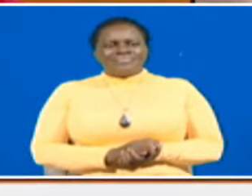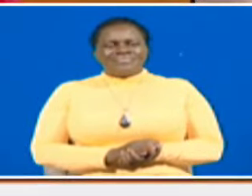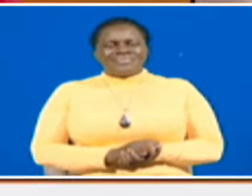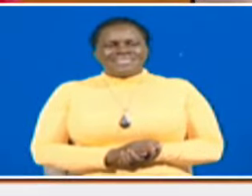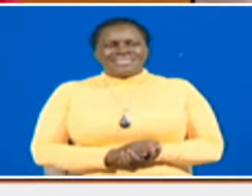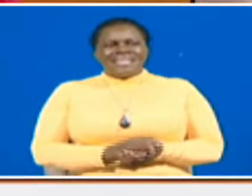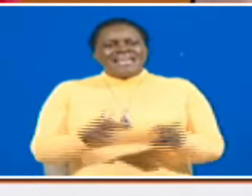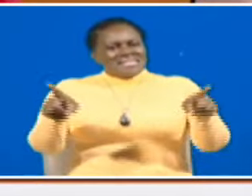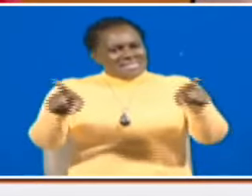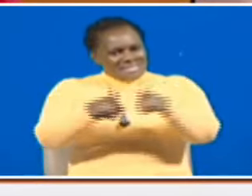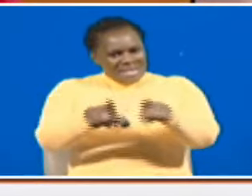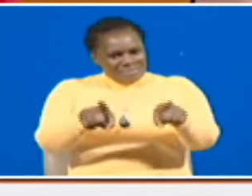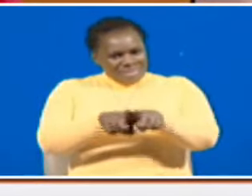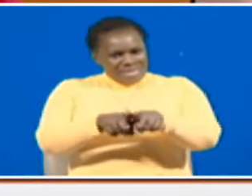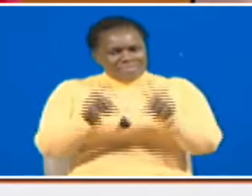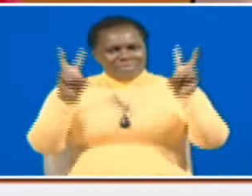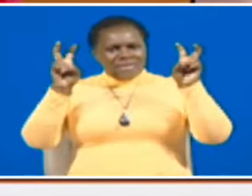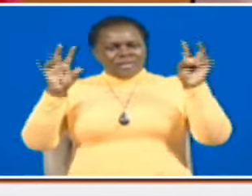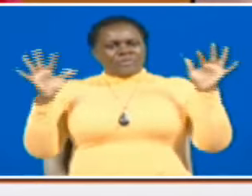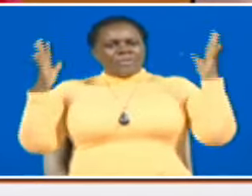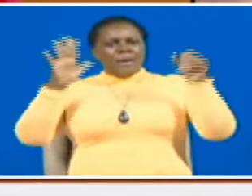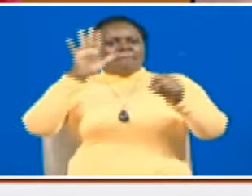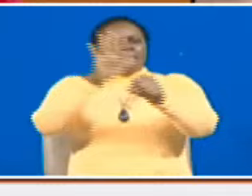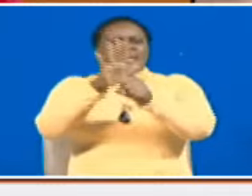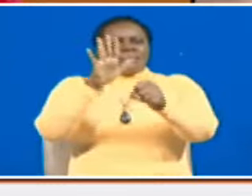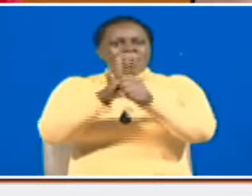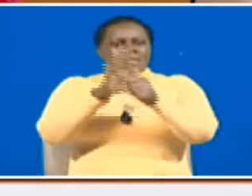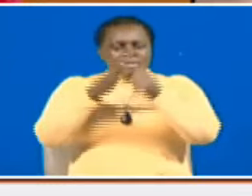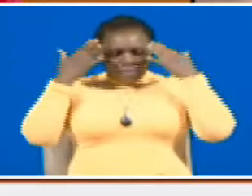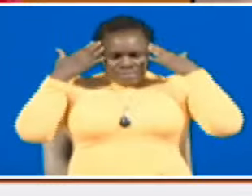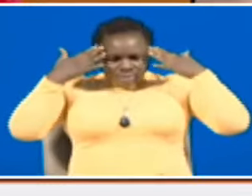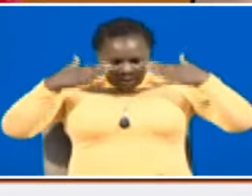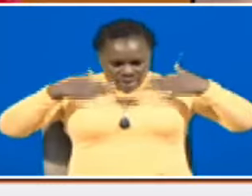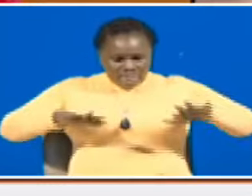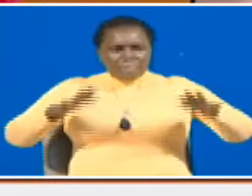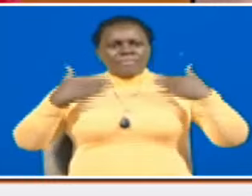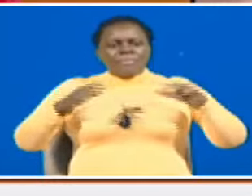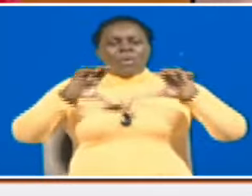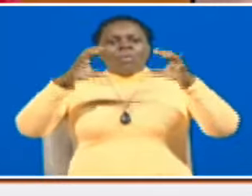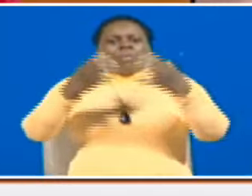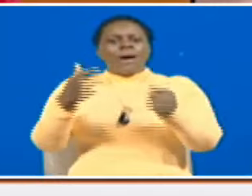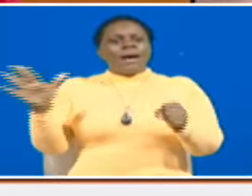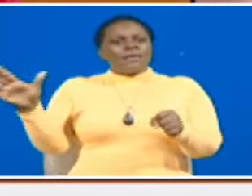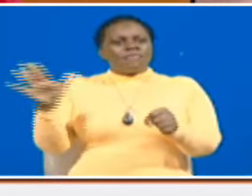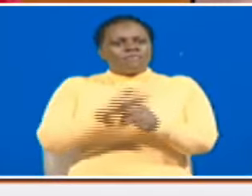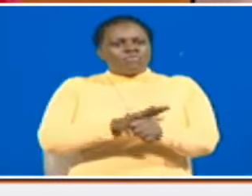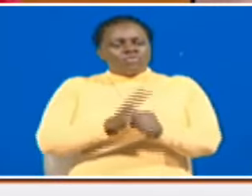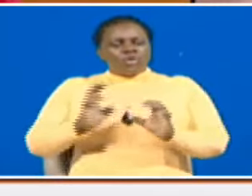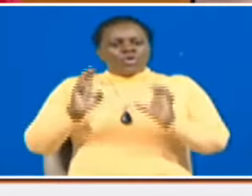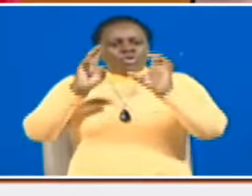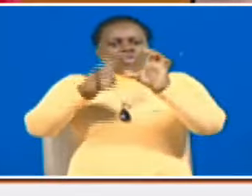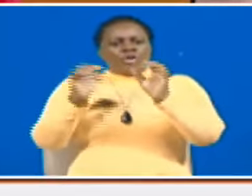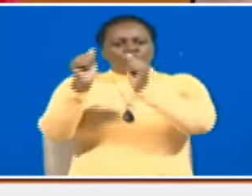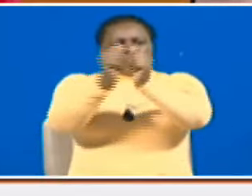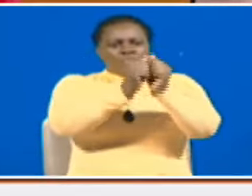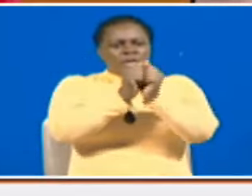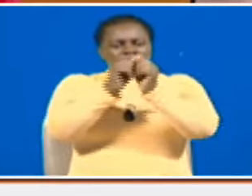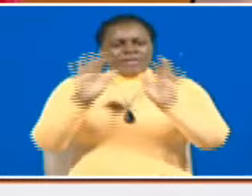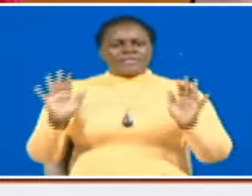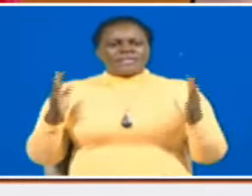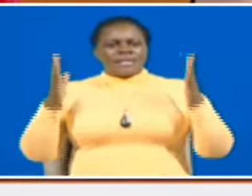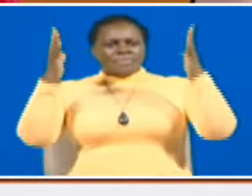Naam, tukiwa bado katika masuala haya, maelfu ya waumini wa dini ya Kiislamu kote ulimwenguni wamejumuika pamoja katika